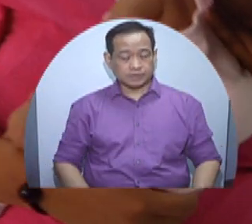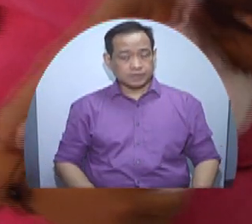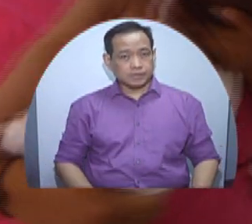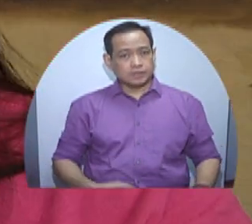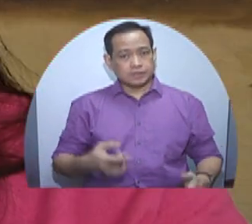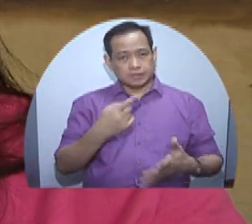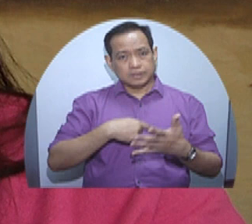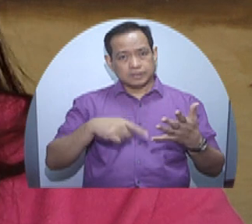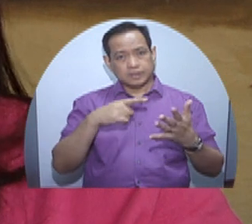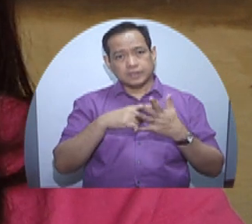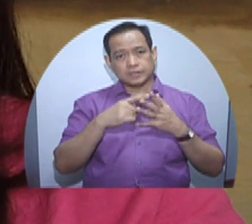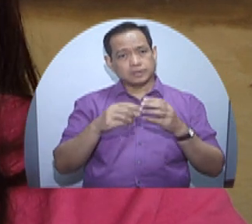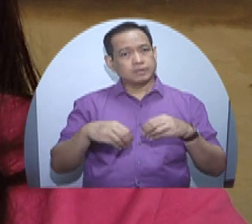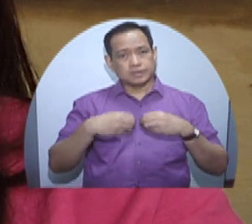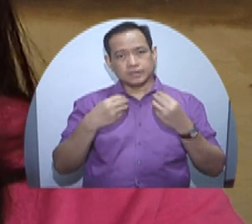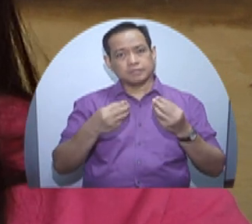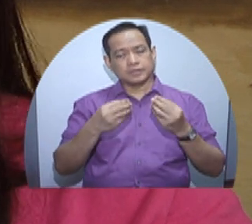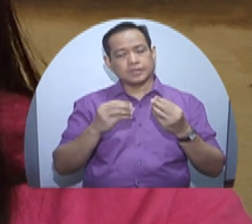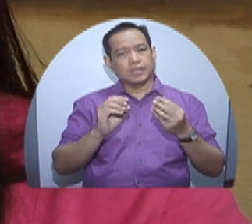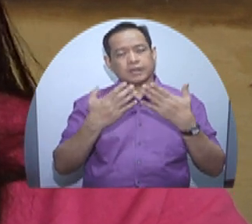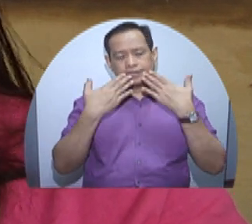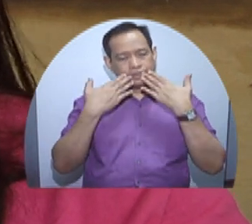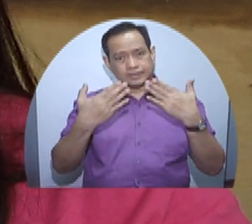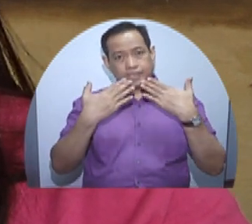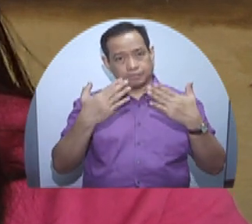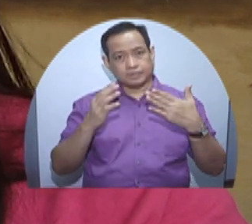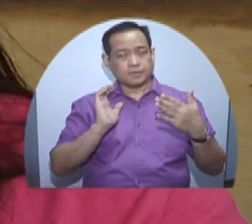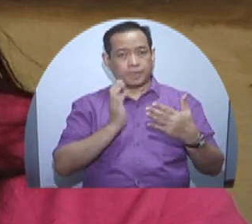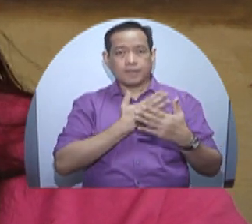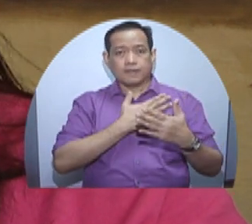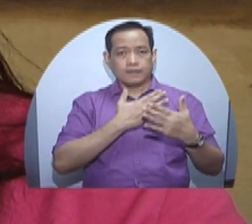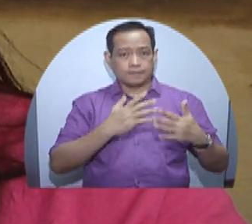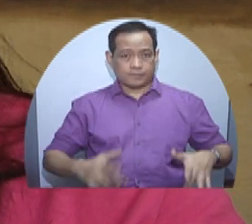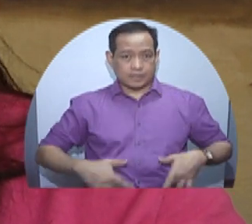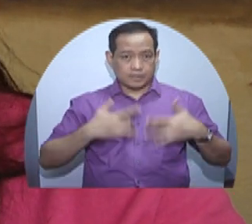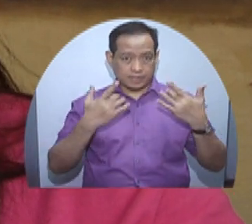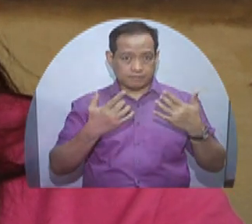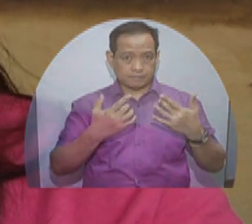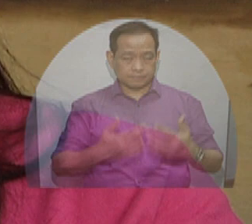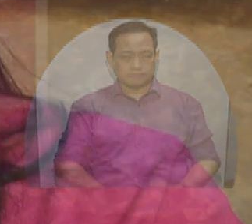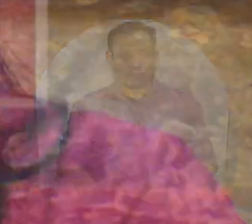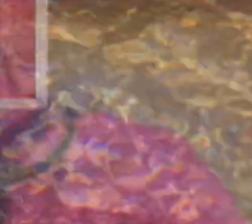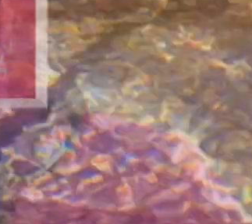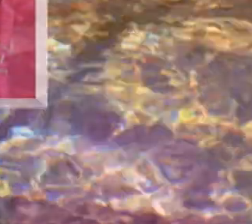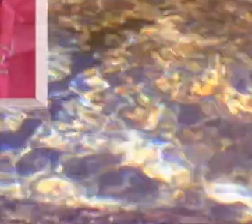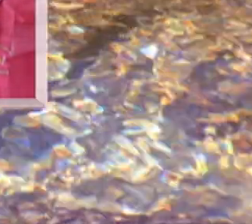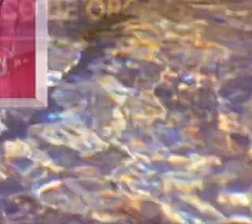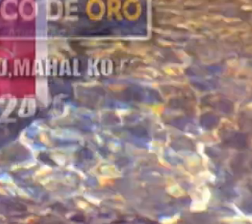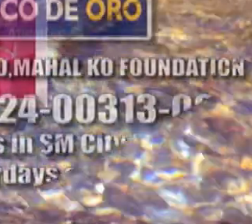Maraming salamat po. Itatanaw po namin yung utang na loob sa buong buhay po namin.